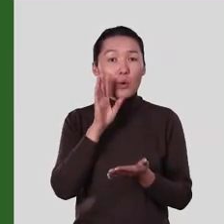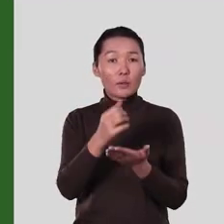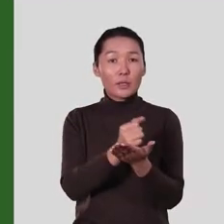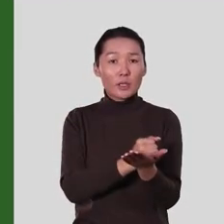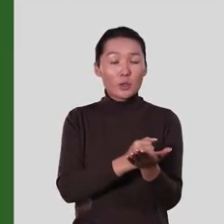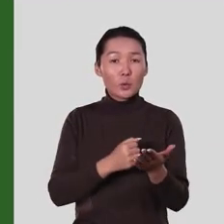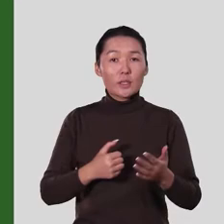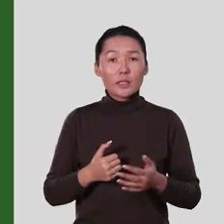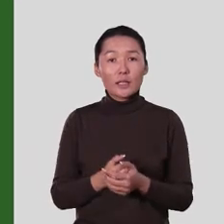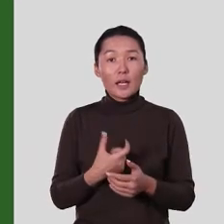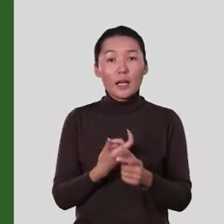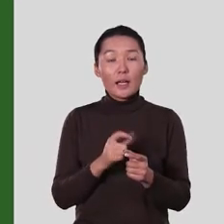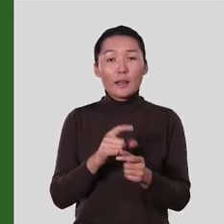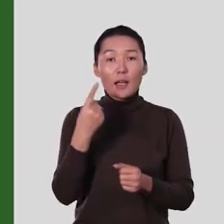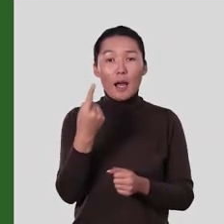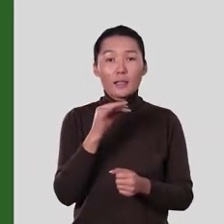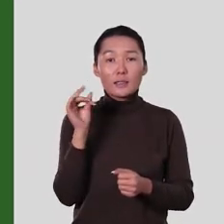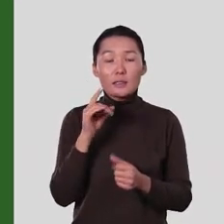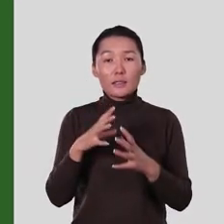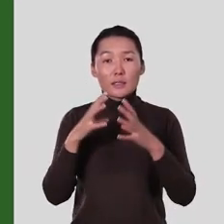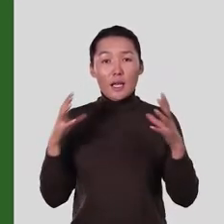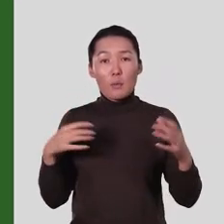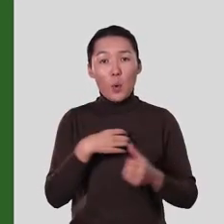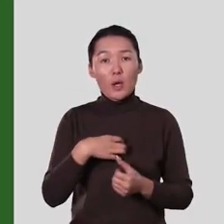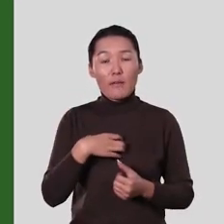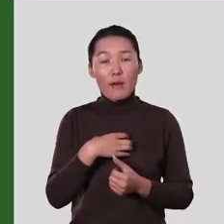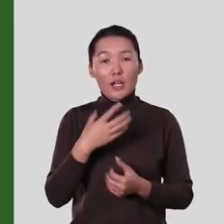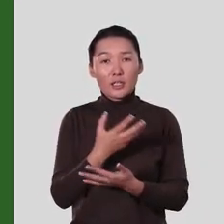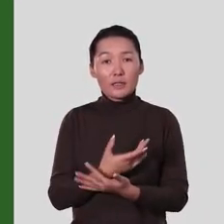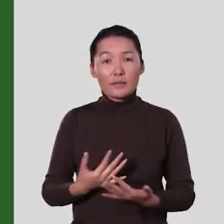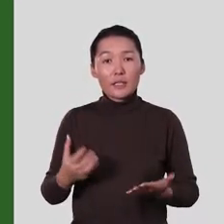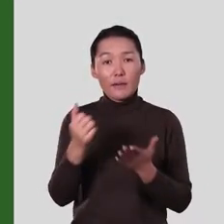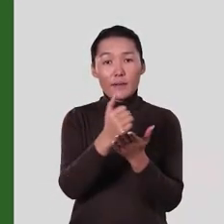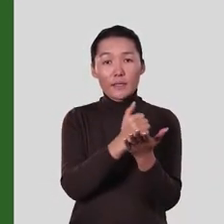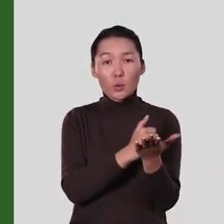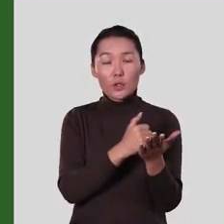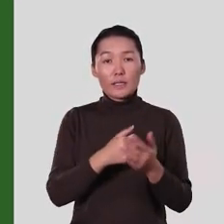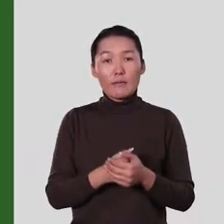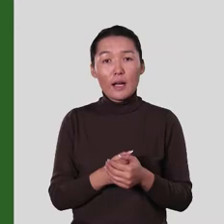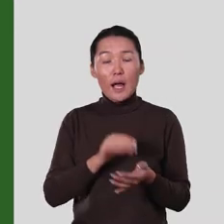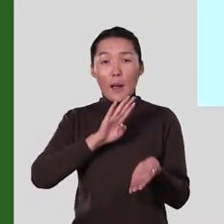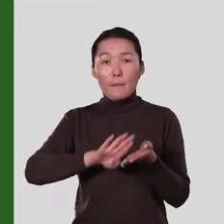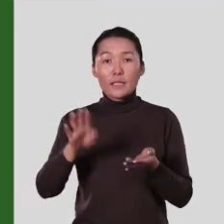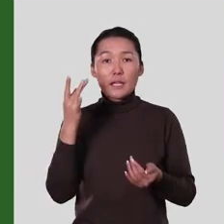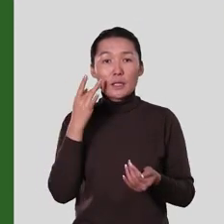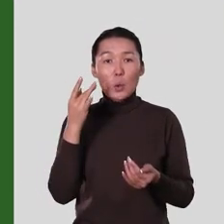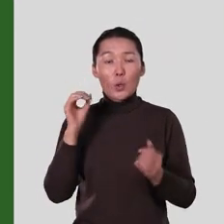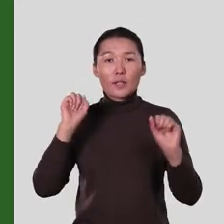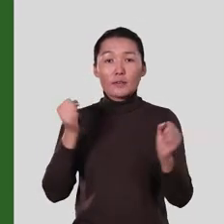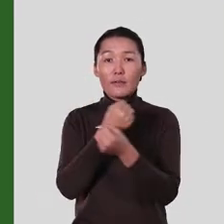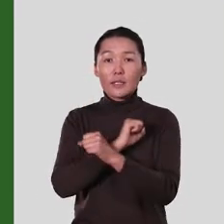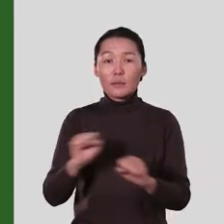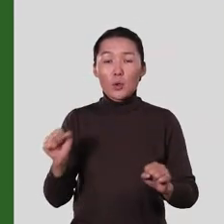Водные ресурсы – это один из наиболее важных видов ресурсов, без которых